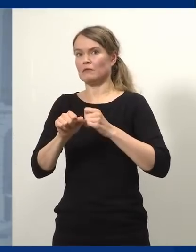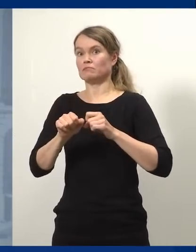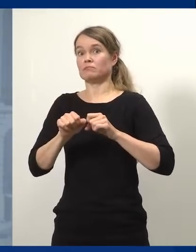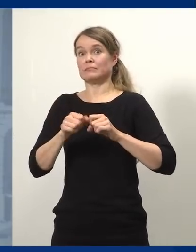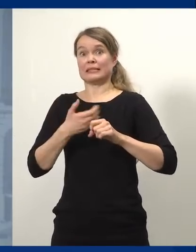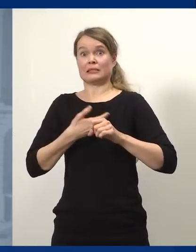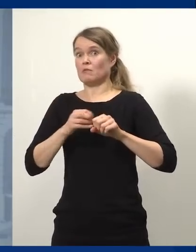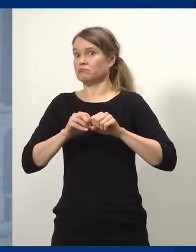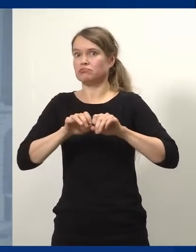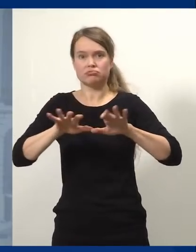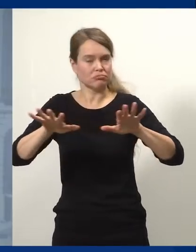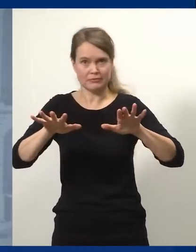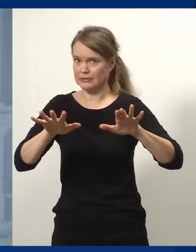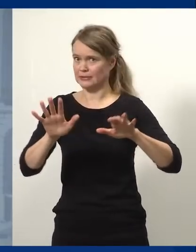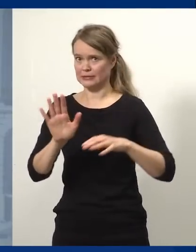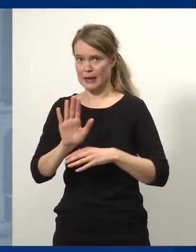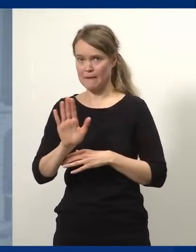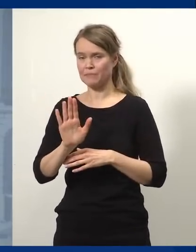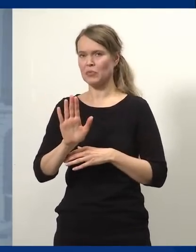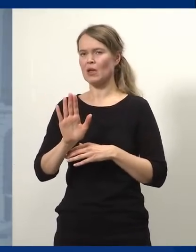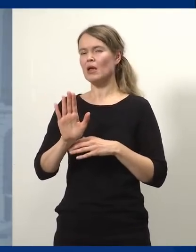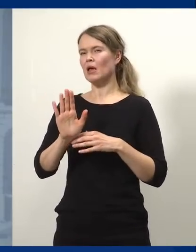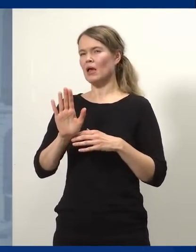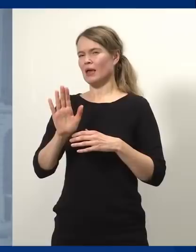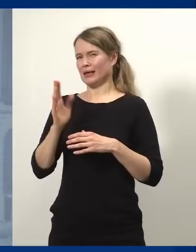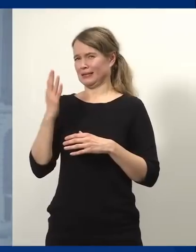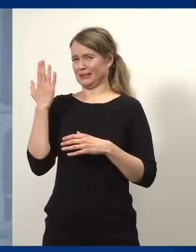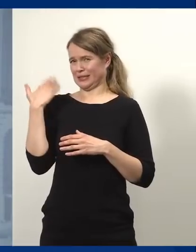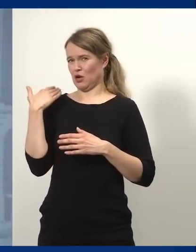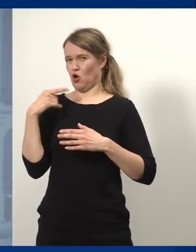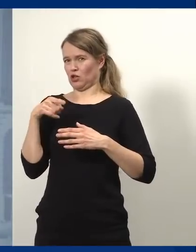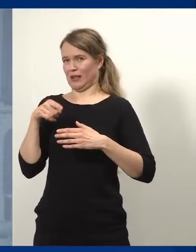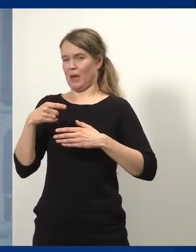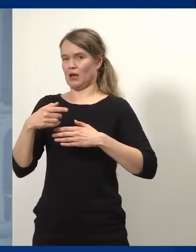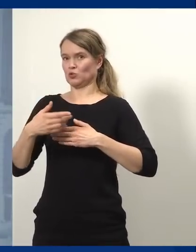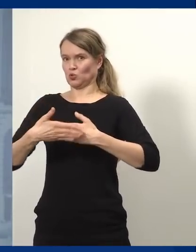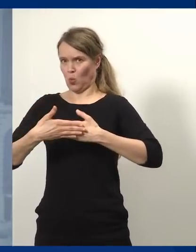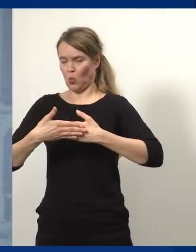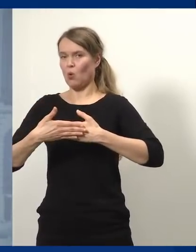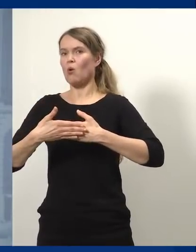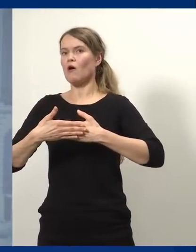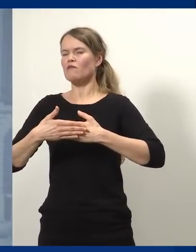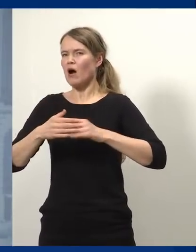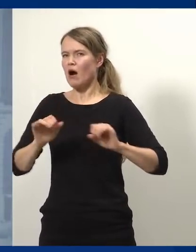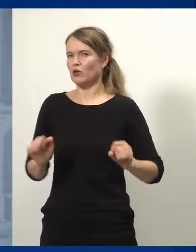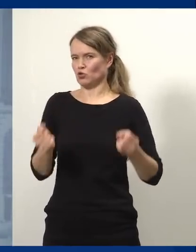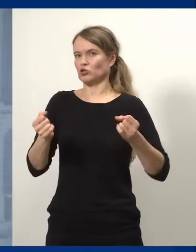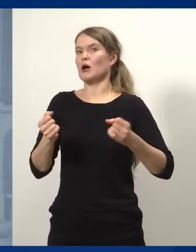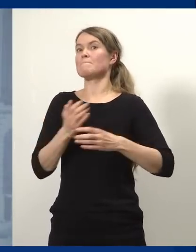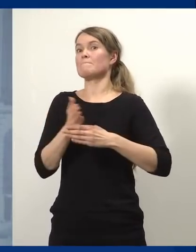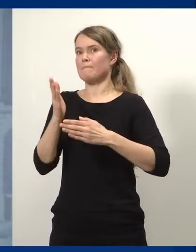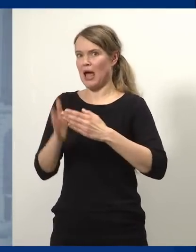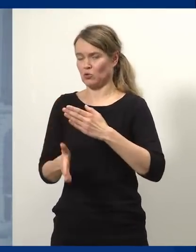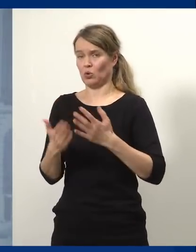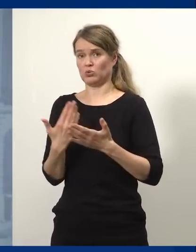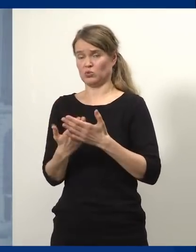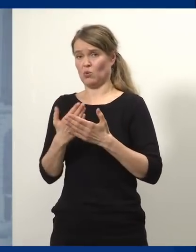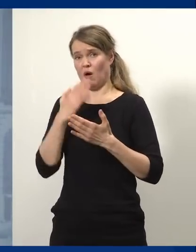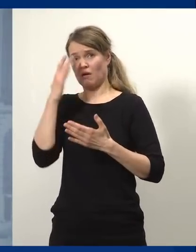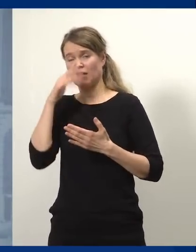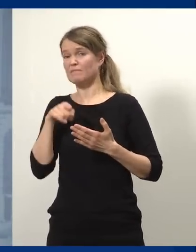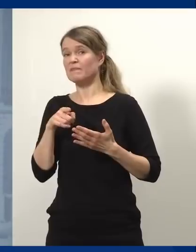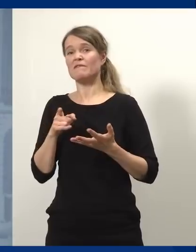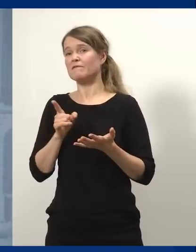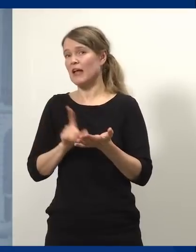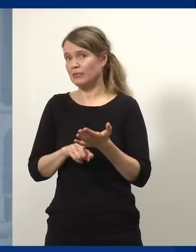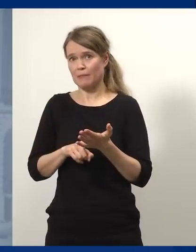levitä. Tuolloinkin sen purimme kyllä etuajassa siitä syystä, että katsoimme, että välttämättömyysedellytykset eivät enää toteutuneet. Eli